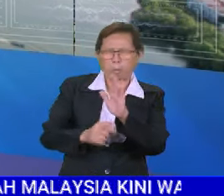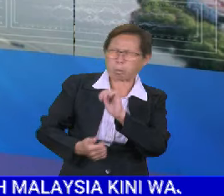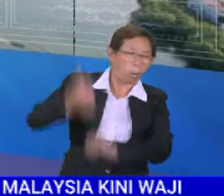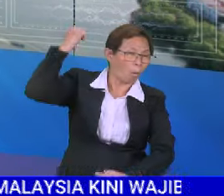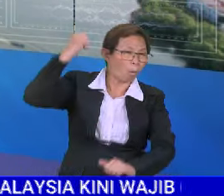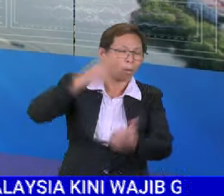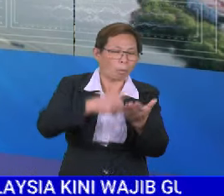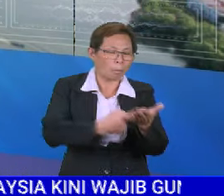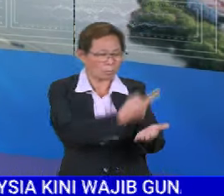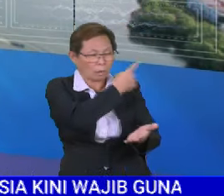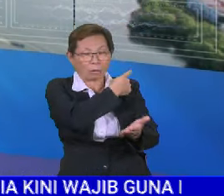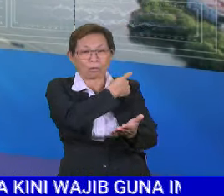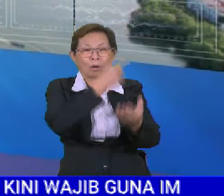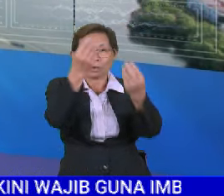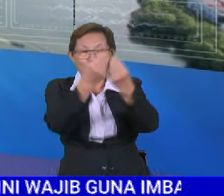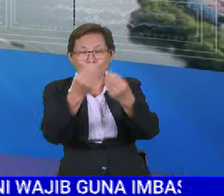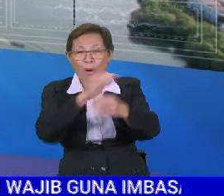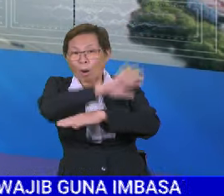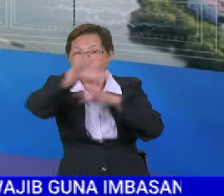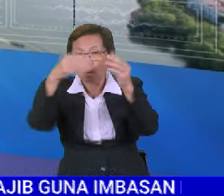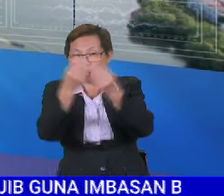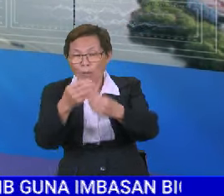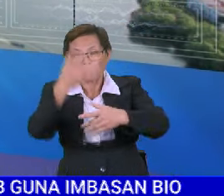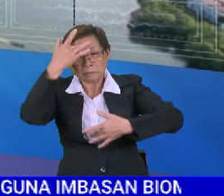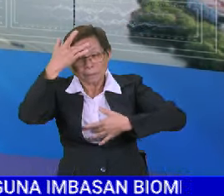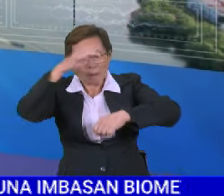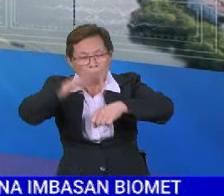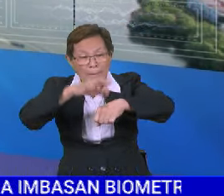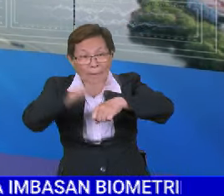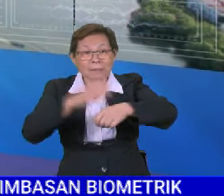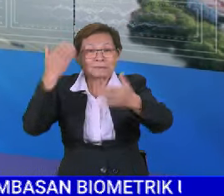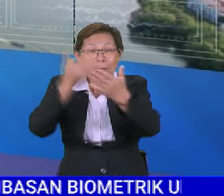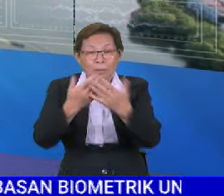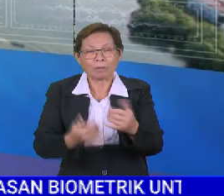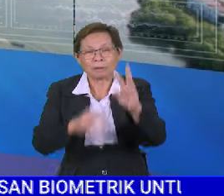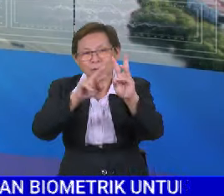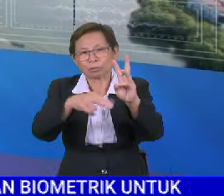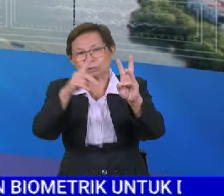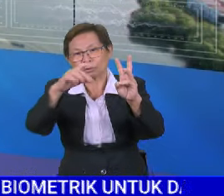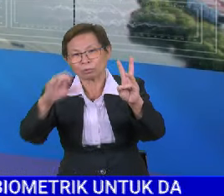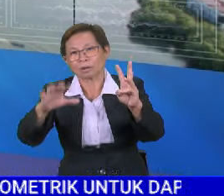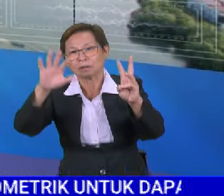sepanjang Minggu lalu menjadikan jumlah kumulatif kencangkitan dengki sepakat ini 6.10